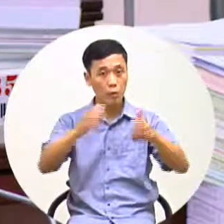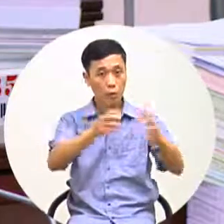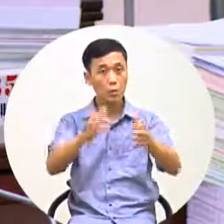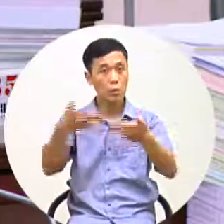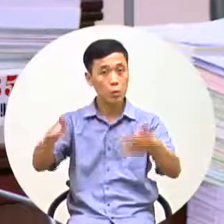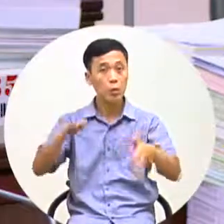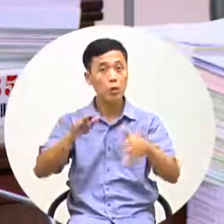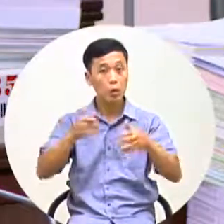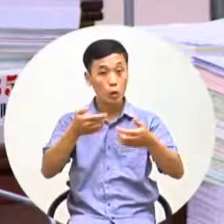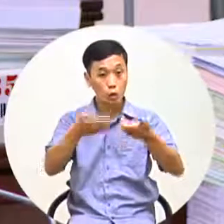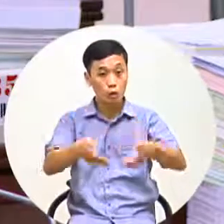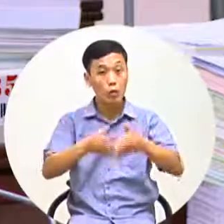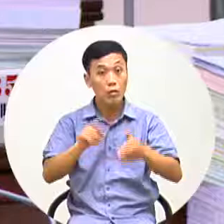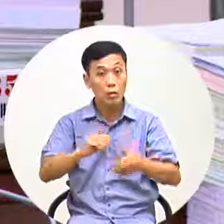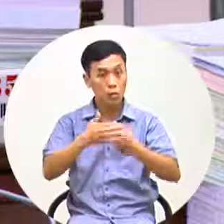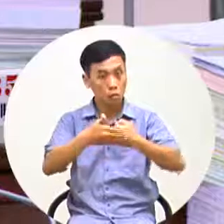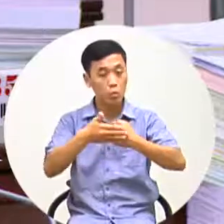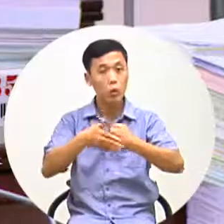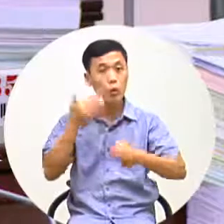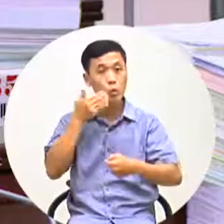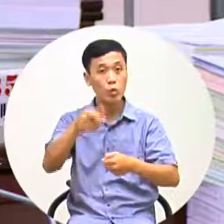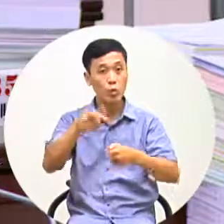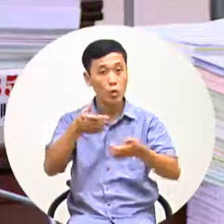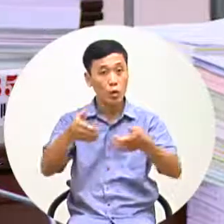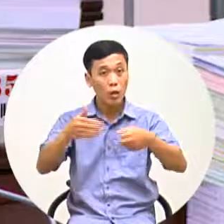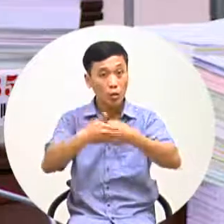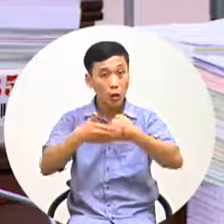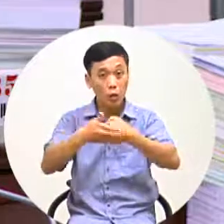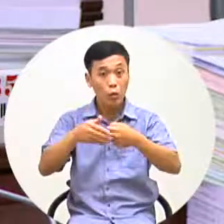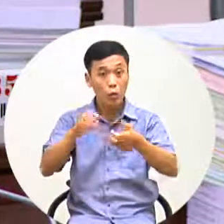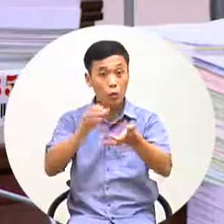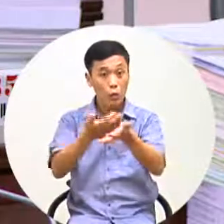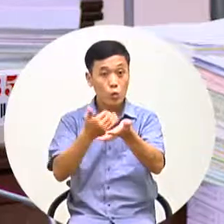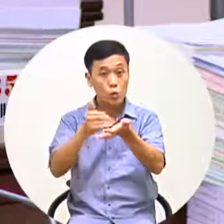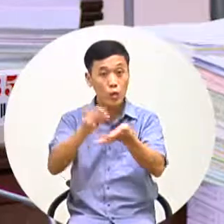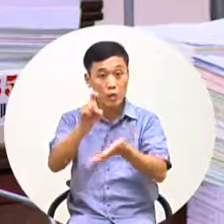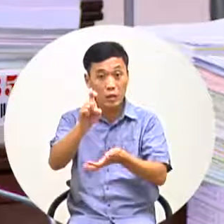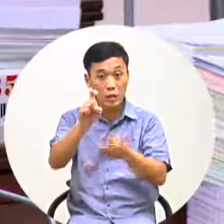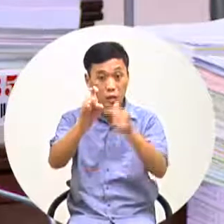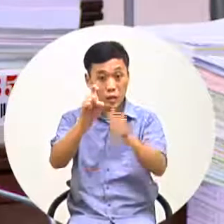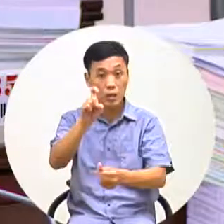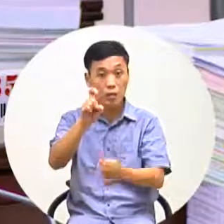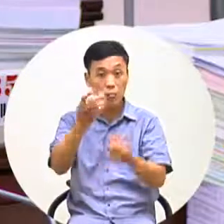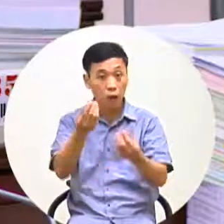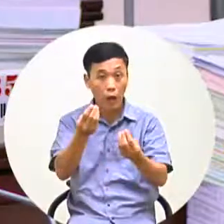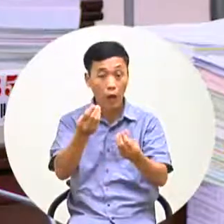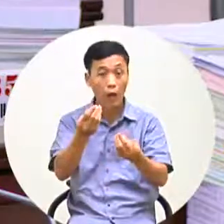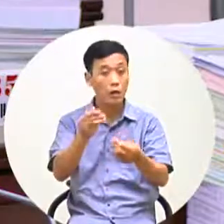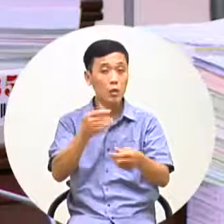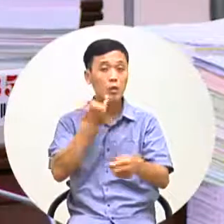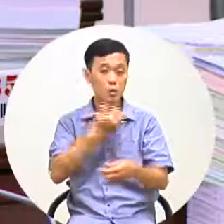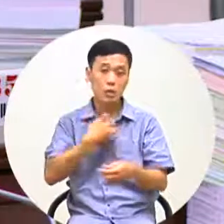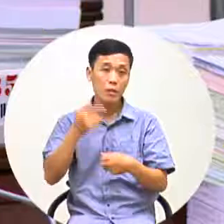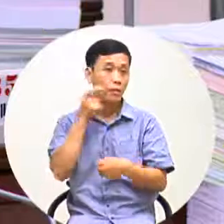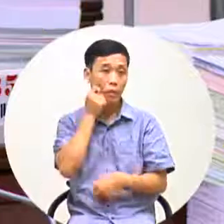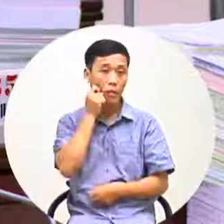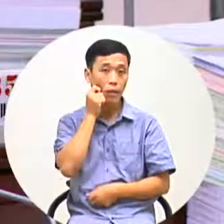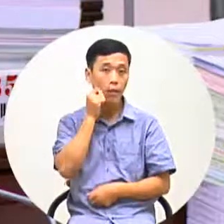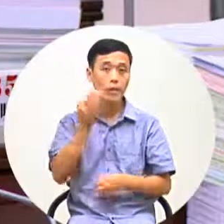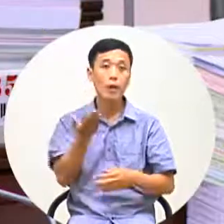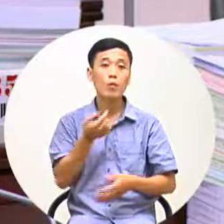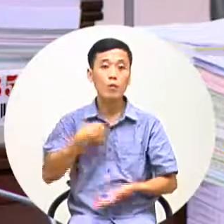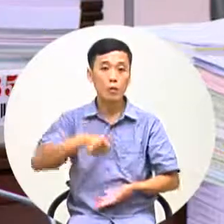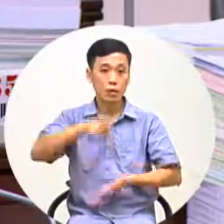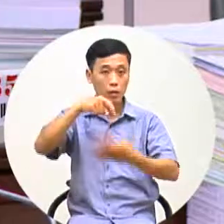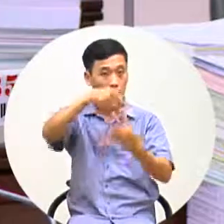十亿哦，你要应付高雄市啊，就歹应付啦。好，所以这些以上四点，来局长，迄个请你